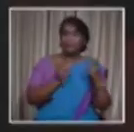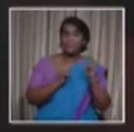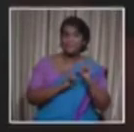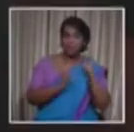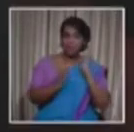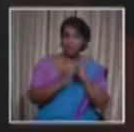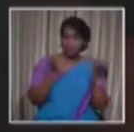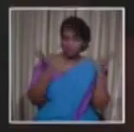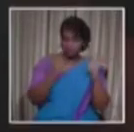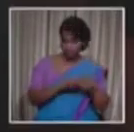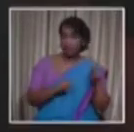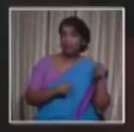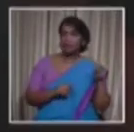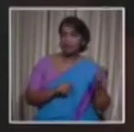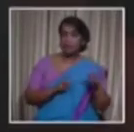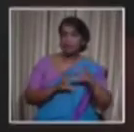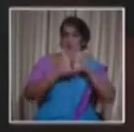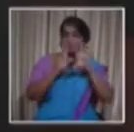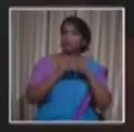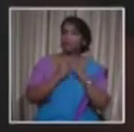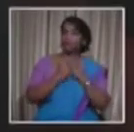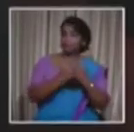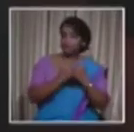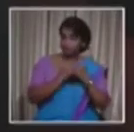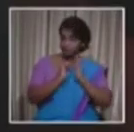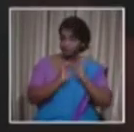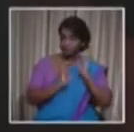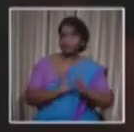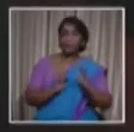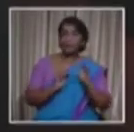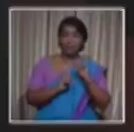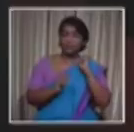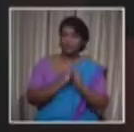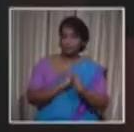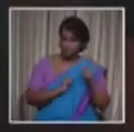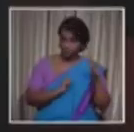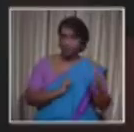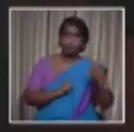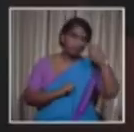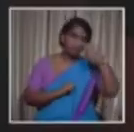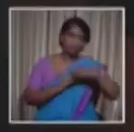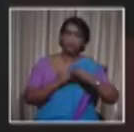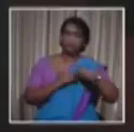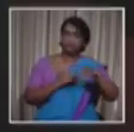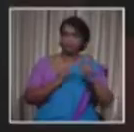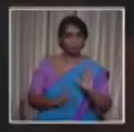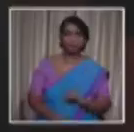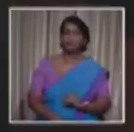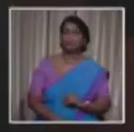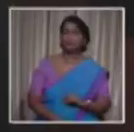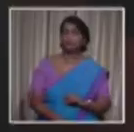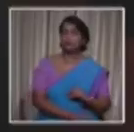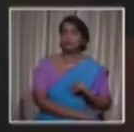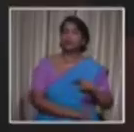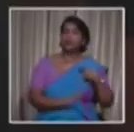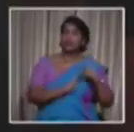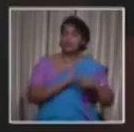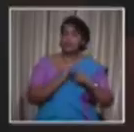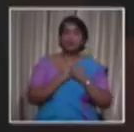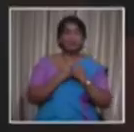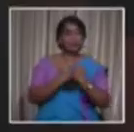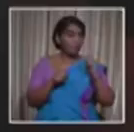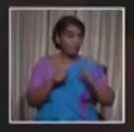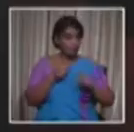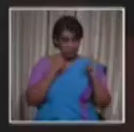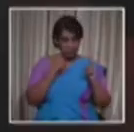නැවතුමේද මේ පොදු සේවා පවත්වාගෙන යාම සඳහා පුද්ගලික බස් රථ සඳහා ඉන්ධන නිකුත් කිරීම ආරම්භ කළා තියෙනවා. ශ්‍රී ලංකා ගමනාගමන